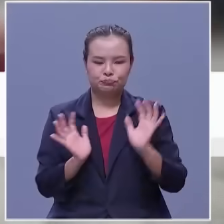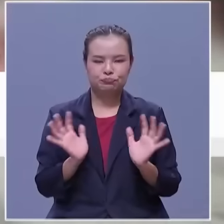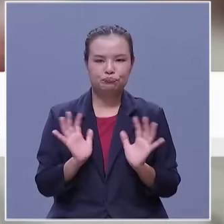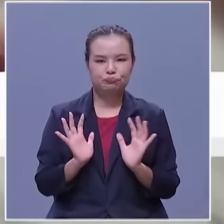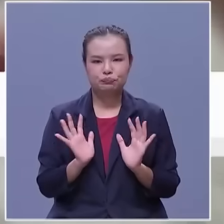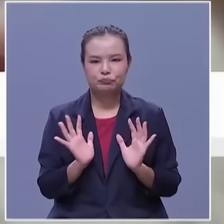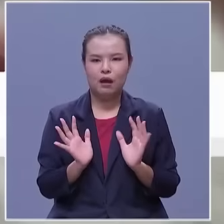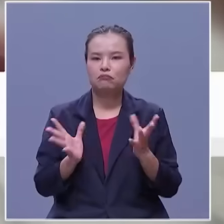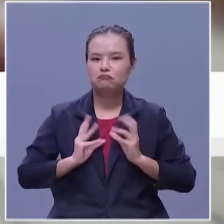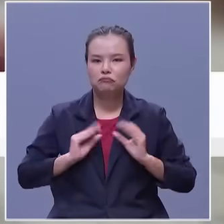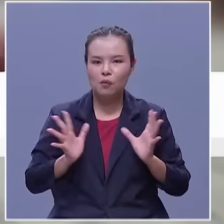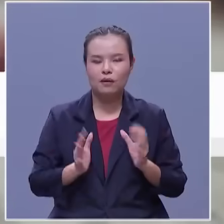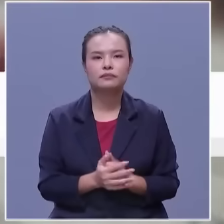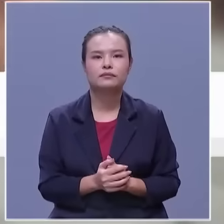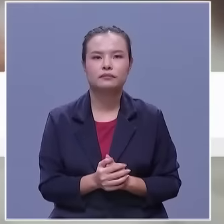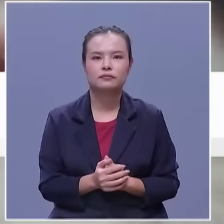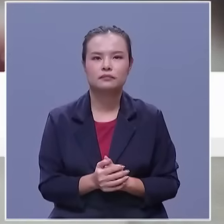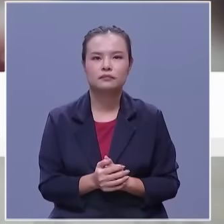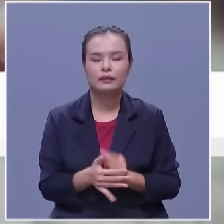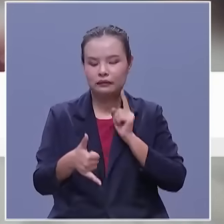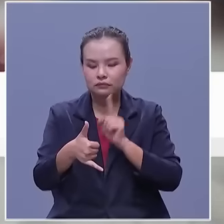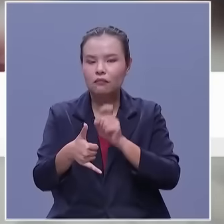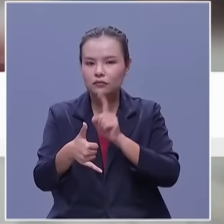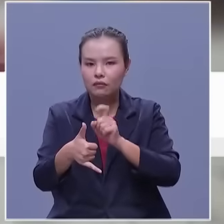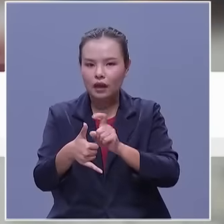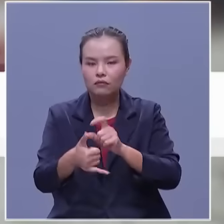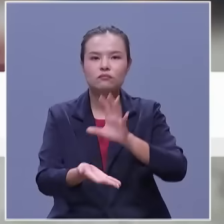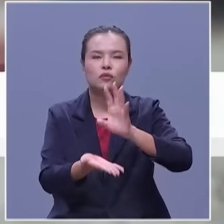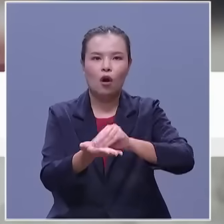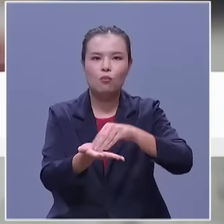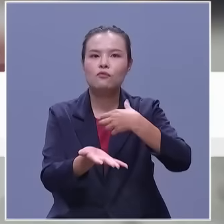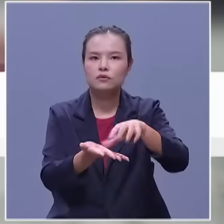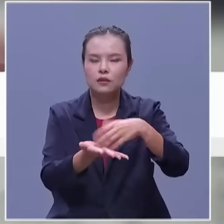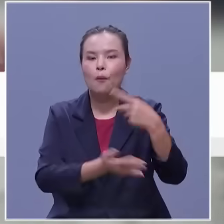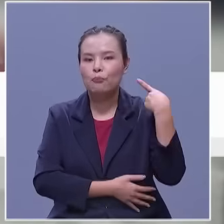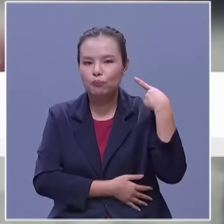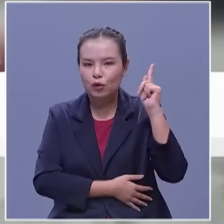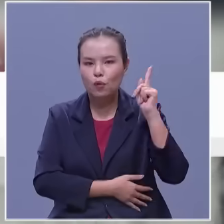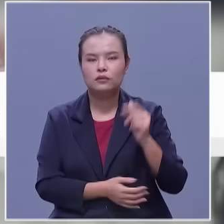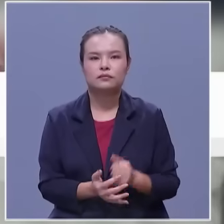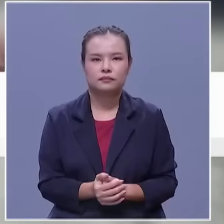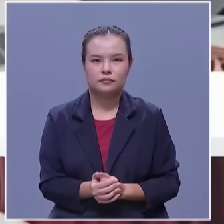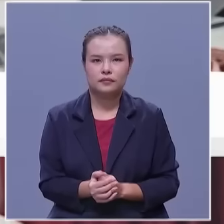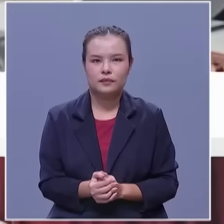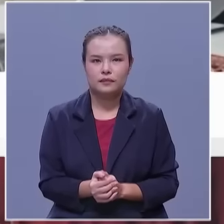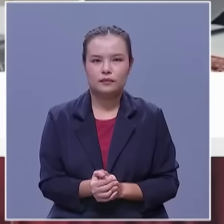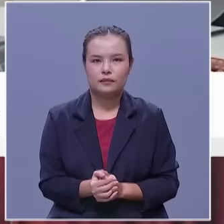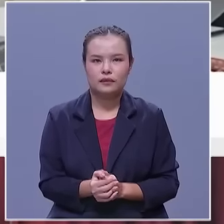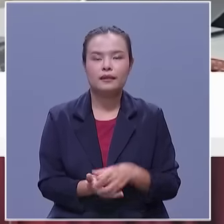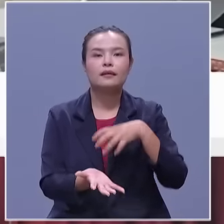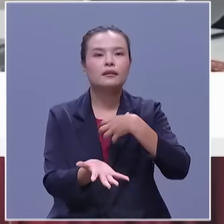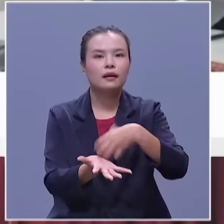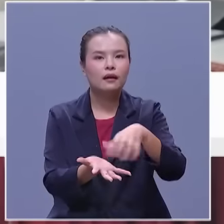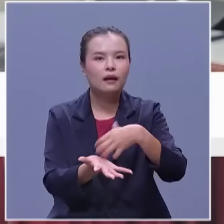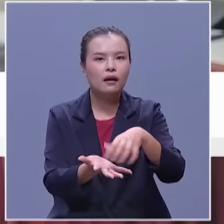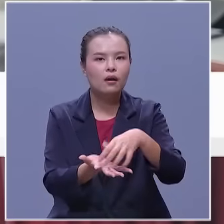เรื่องเลยแต่ว่าพอนำตัวมาสอบสวนอีกครั้งนึงก็ให้ข้อมูลที่เป็นประโยชน์ต่อรูปคดีเป็นอย่างมากไมาให้การอย่าง